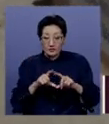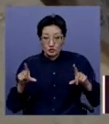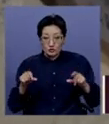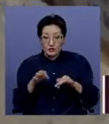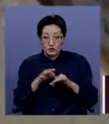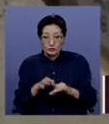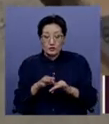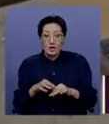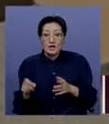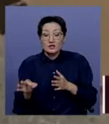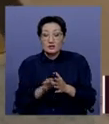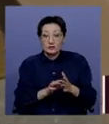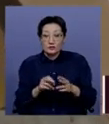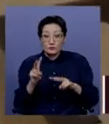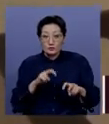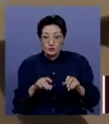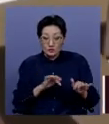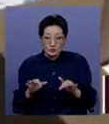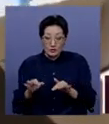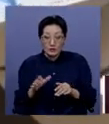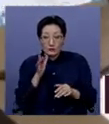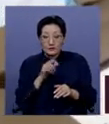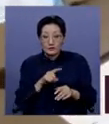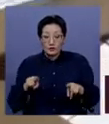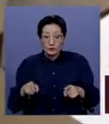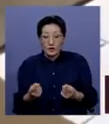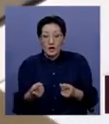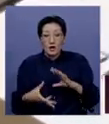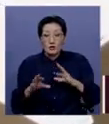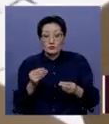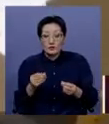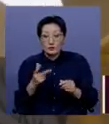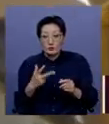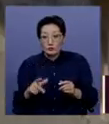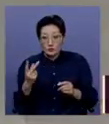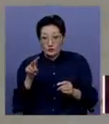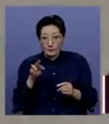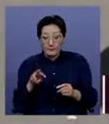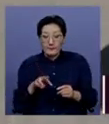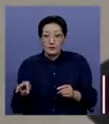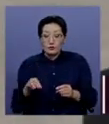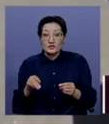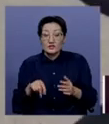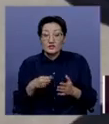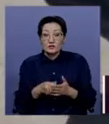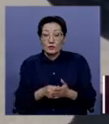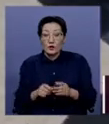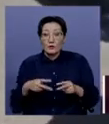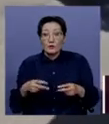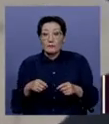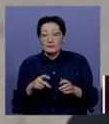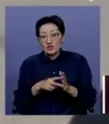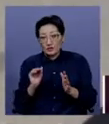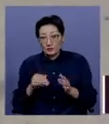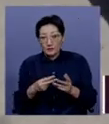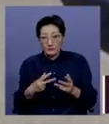департаменті жүргізген жедел іздестіру шарасы кезінде ұсталғандар жалпы құны 33 миллион теңгеге бағаланған 7000 ПТР